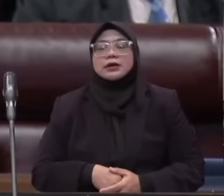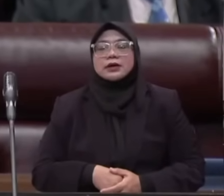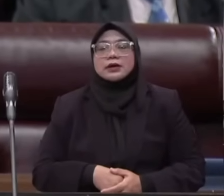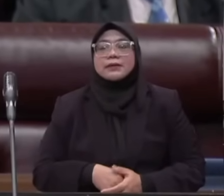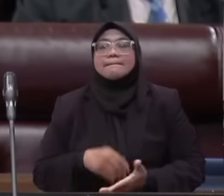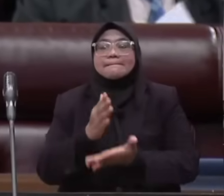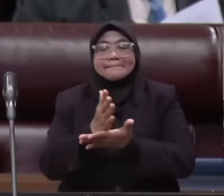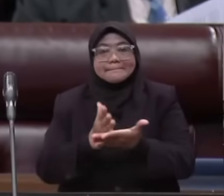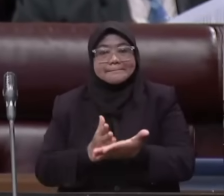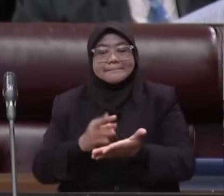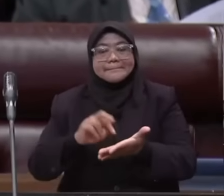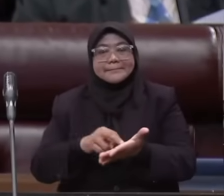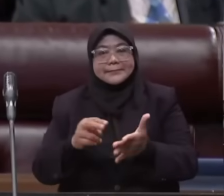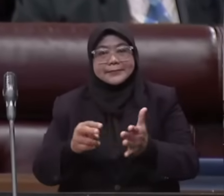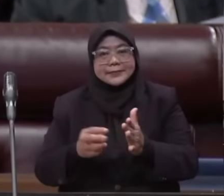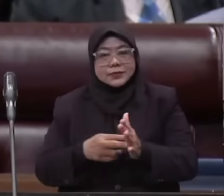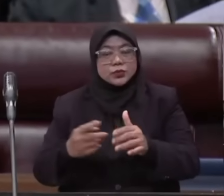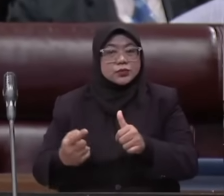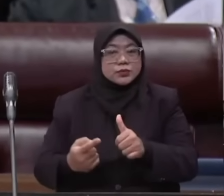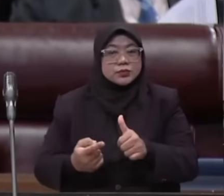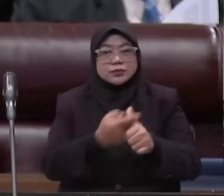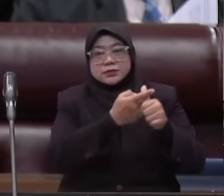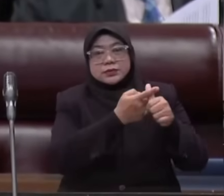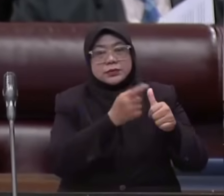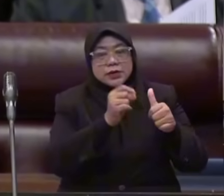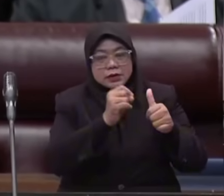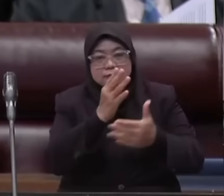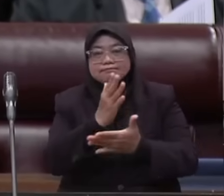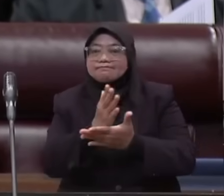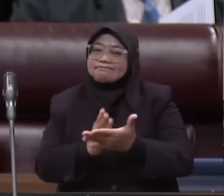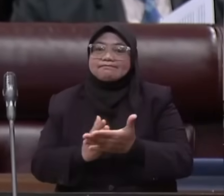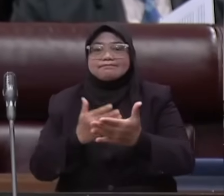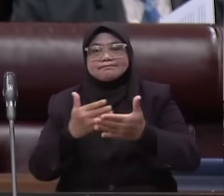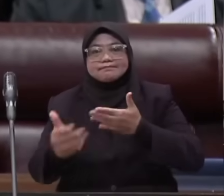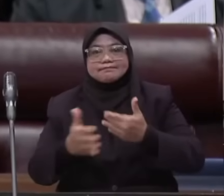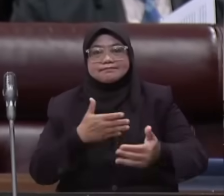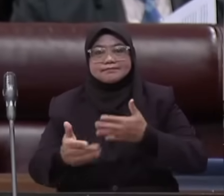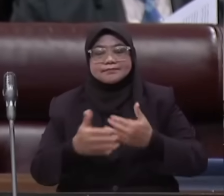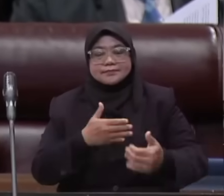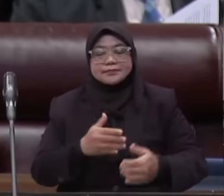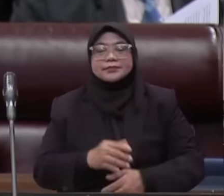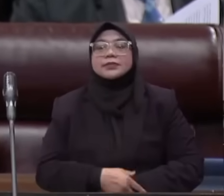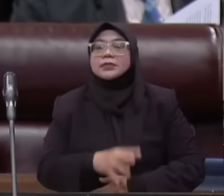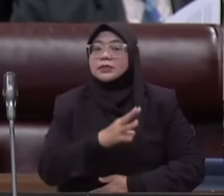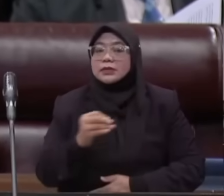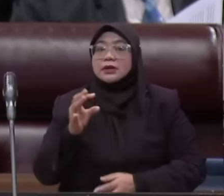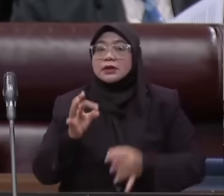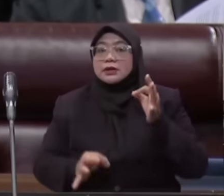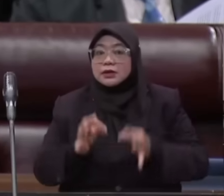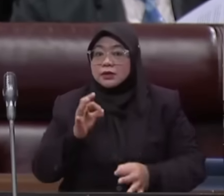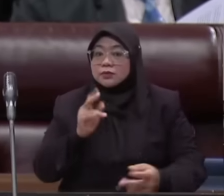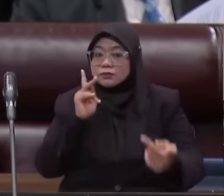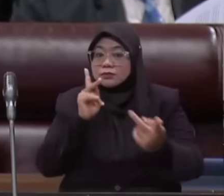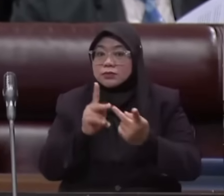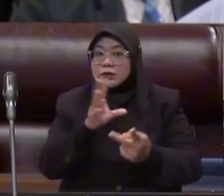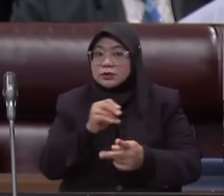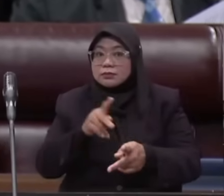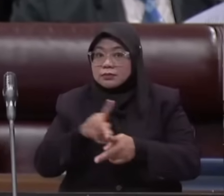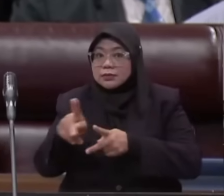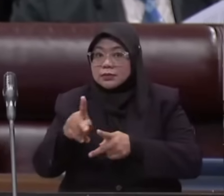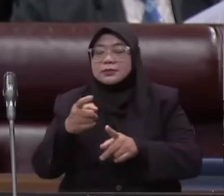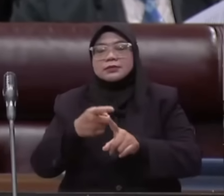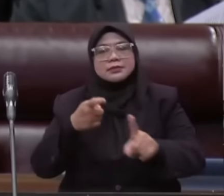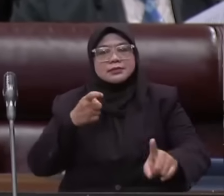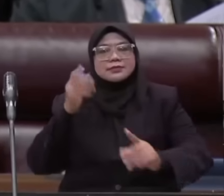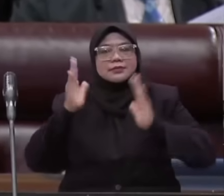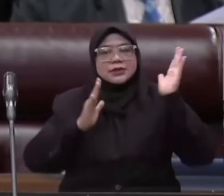kalaupun tak bengkak daun stream dengan izin ya jadi dengan itu eee kalau id kita dapat kebakaran negara